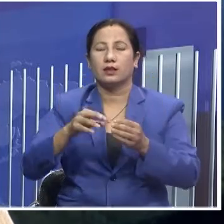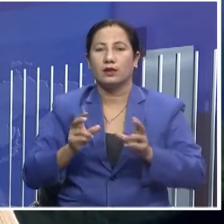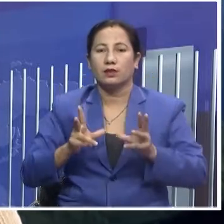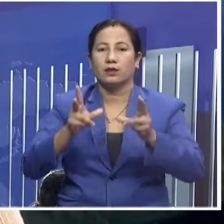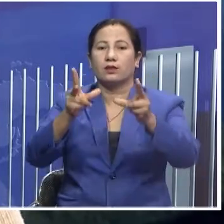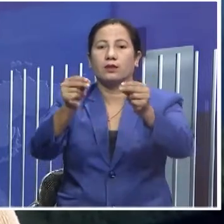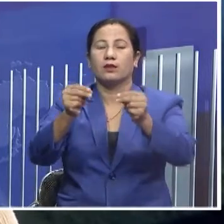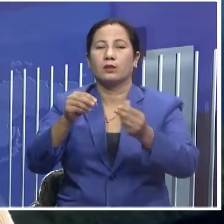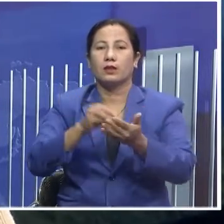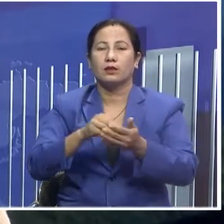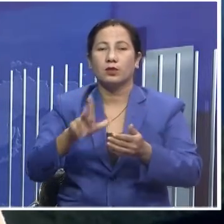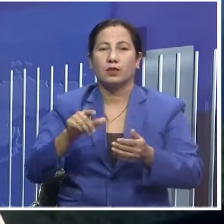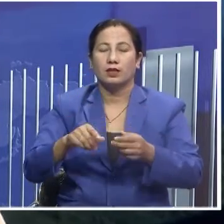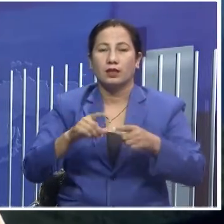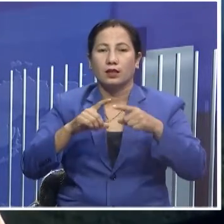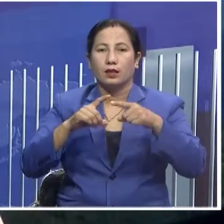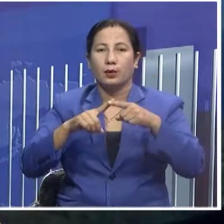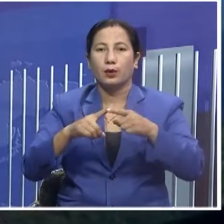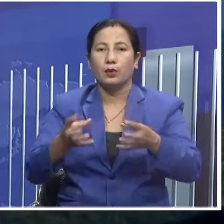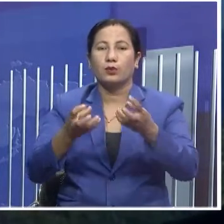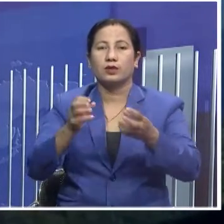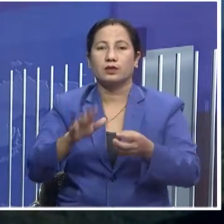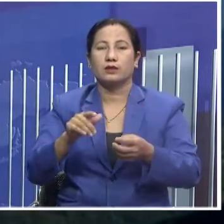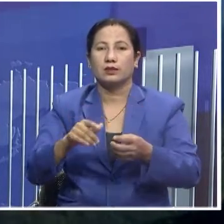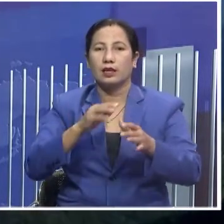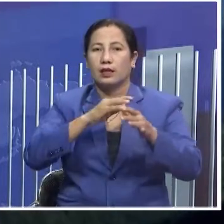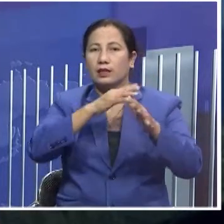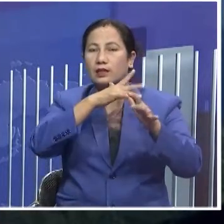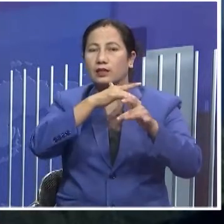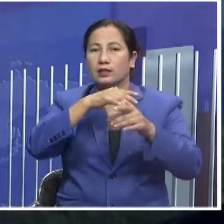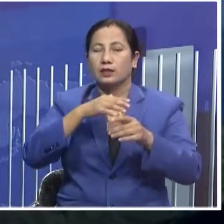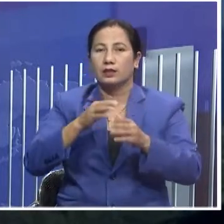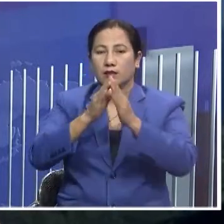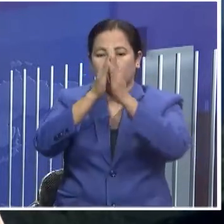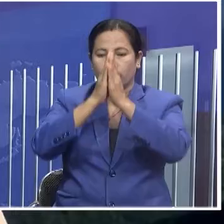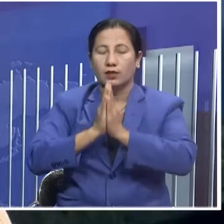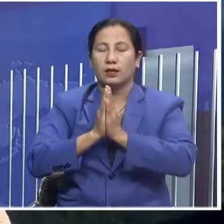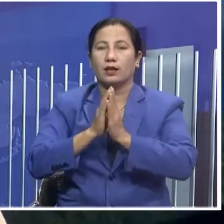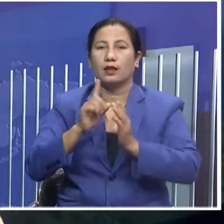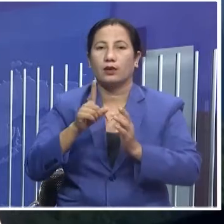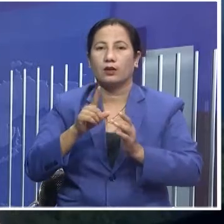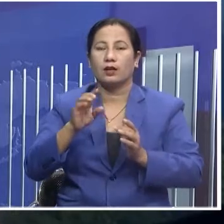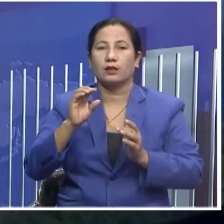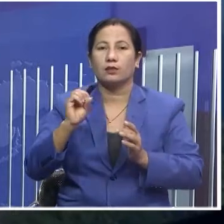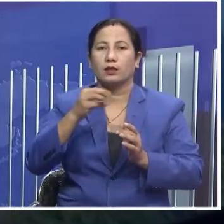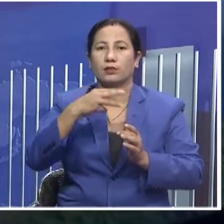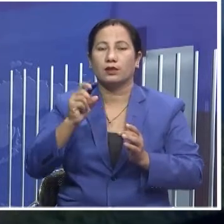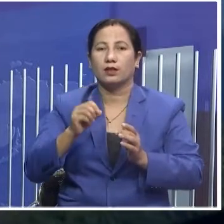पुगेर चाहिँ त्यो त्यसलाई चाहिँ पोल्छौँ। त्यसलाई किन पोल्छौँ भने कृष्ण भगवान्ले एउटा पूर्णनमा चाहिँ एउटा